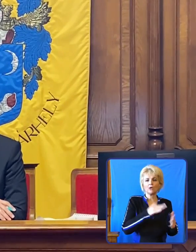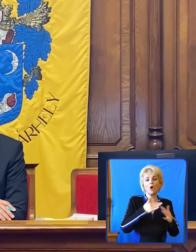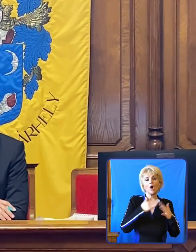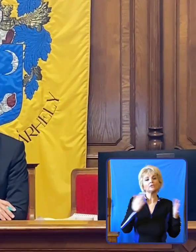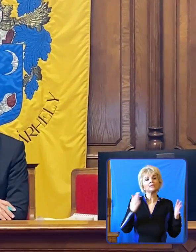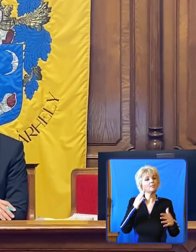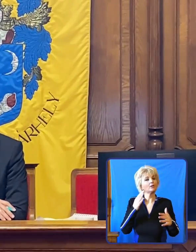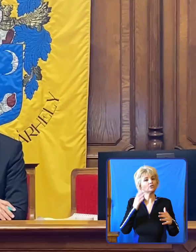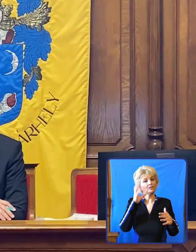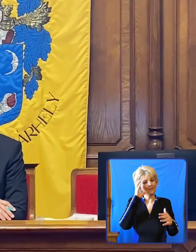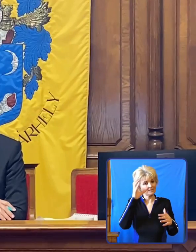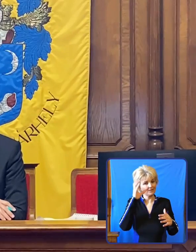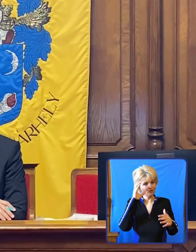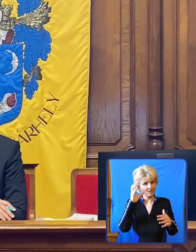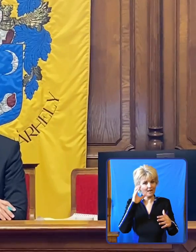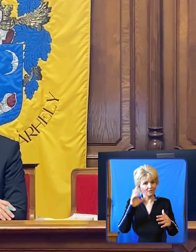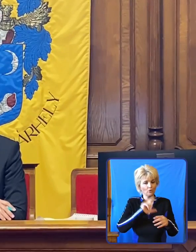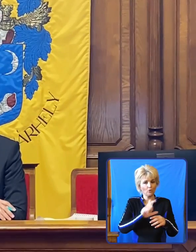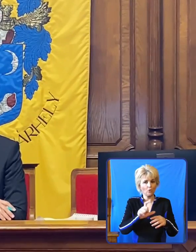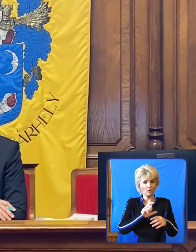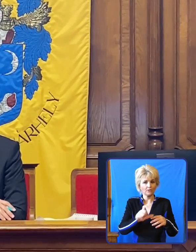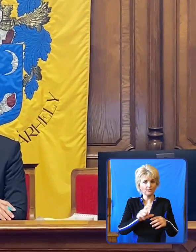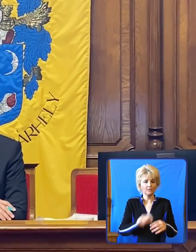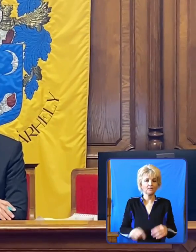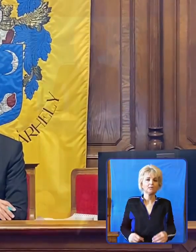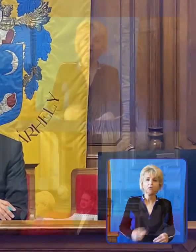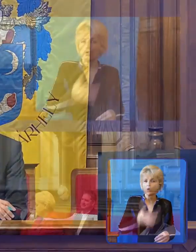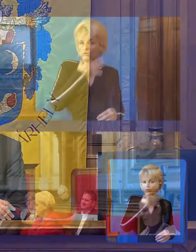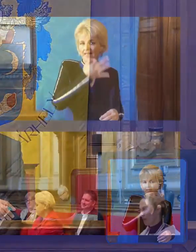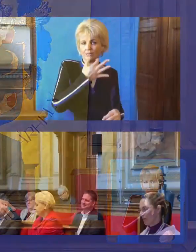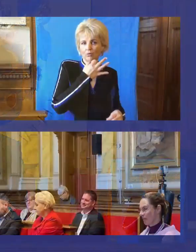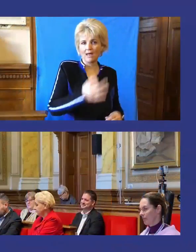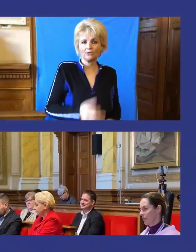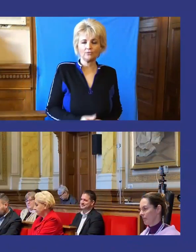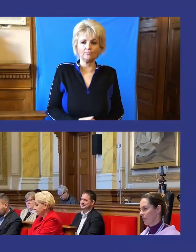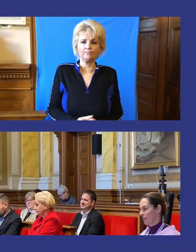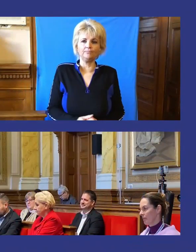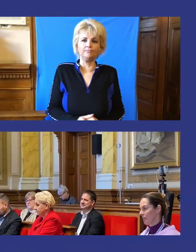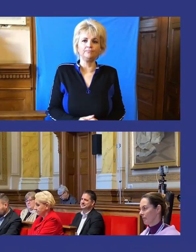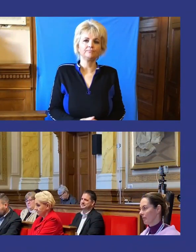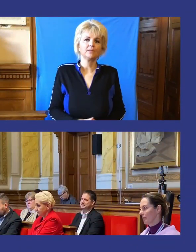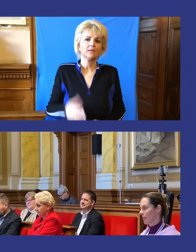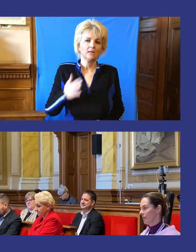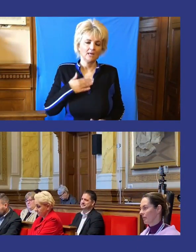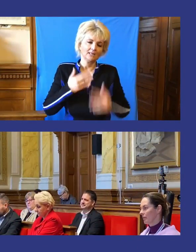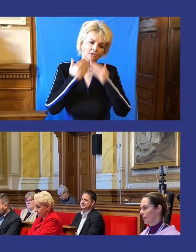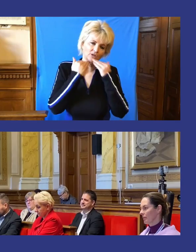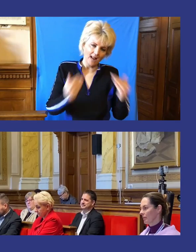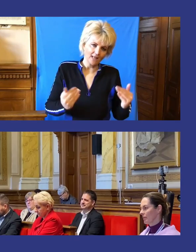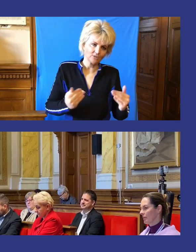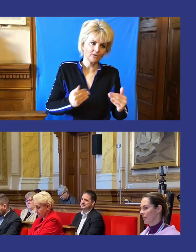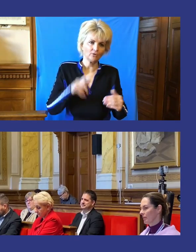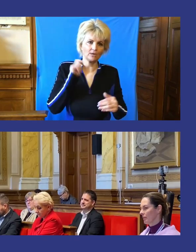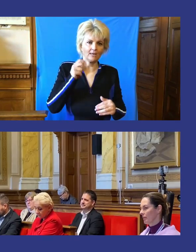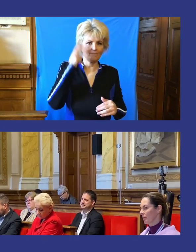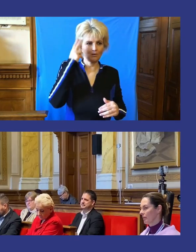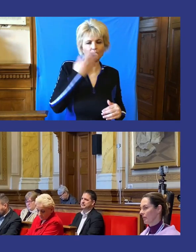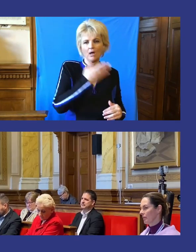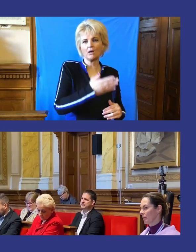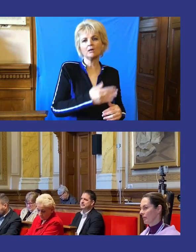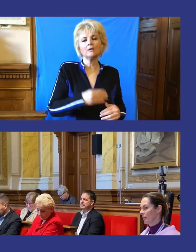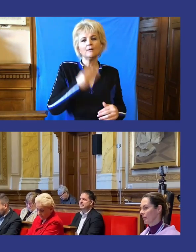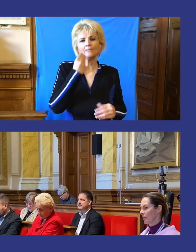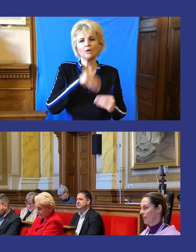nézettséget produkál itt a szerencsétlenebb hozzászólásaival. Nagyon szíves, én is hálás vagyok, képviselő úr. Azért is hálás vagyok,